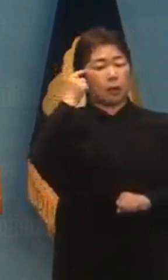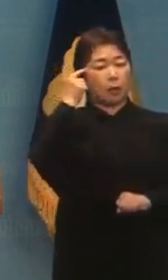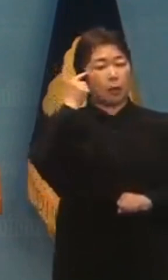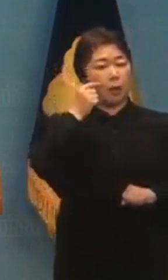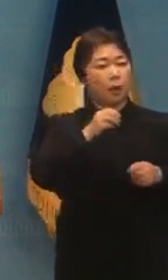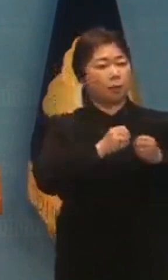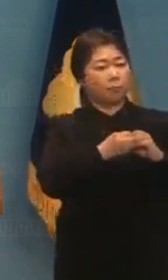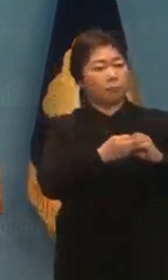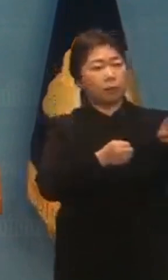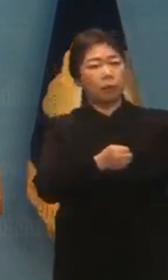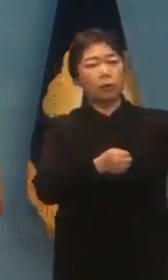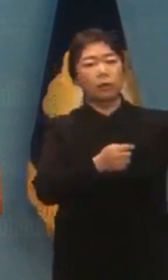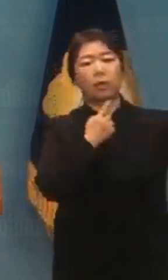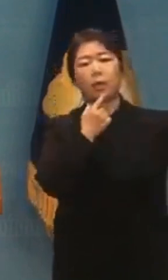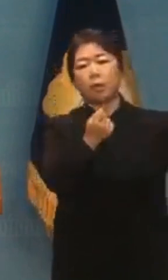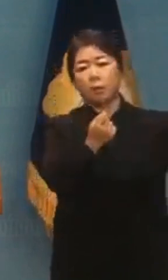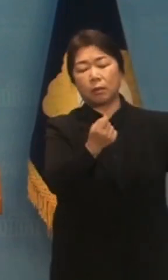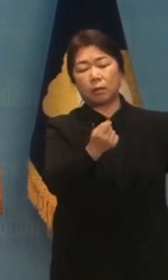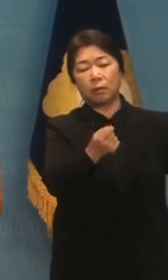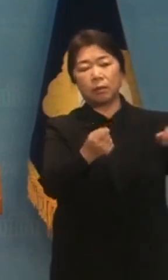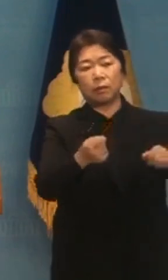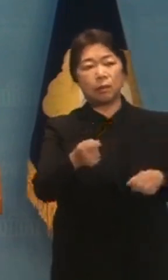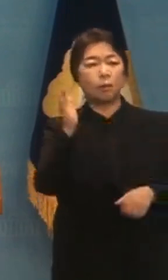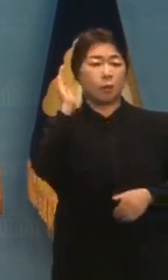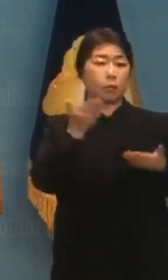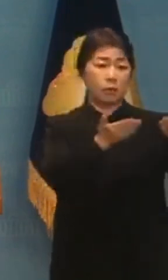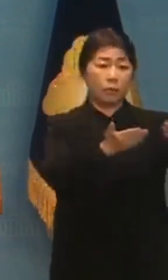인식의 반영이 아닌가라고 일갈했습니다.